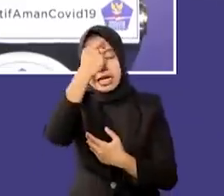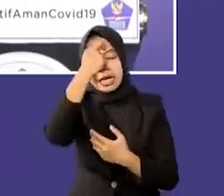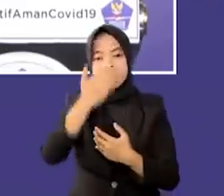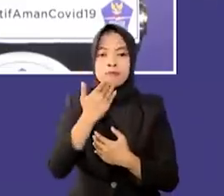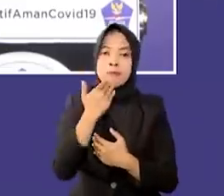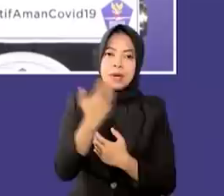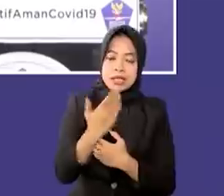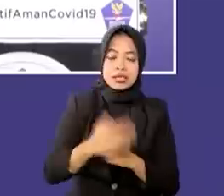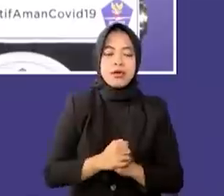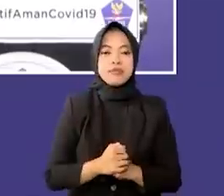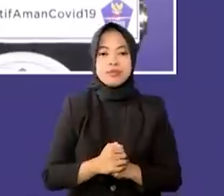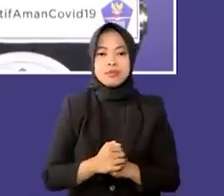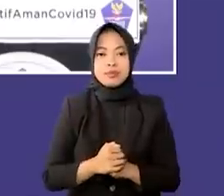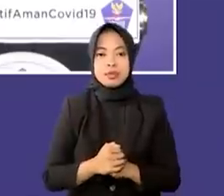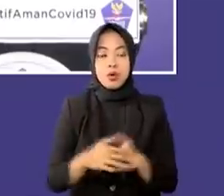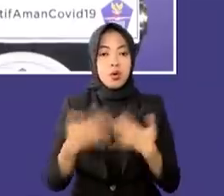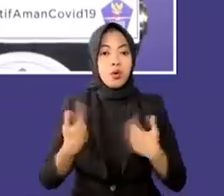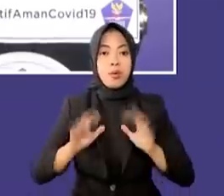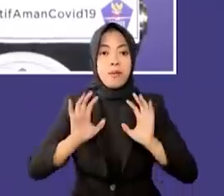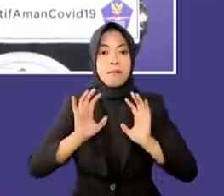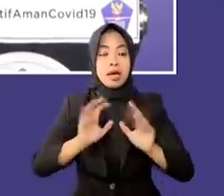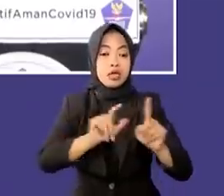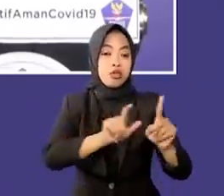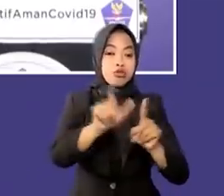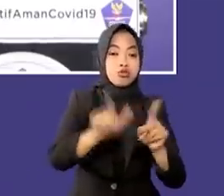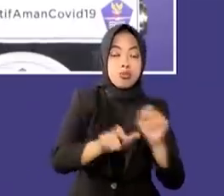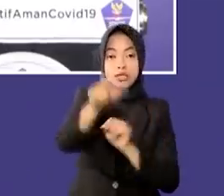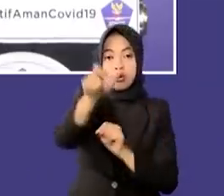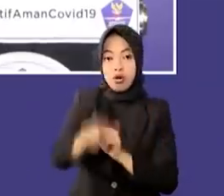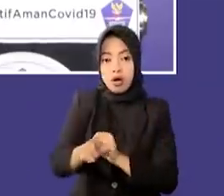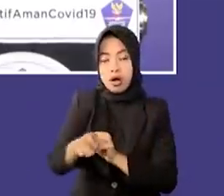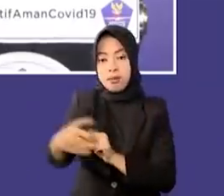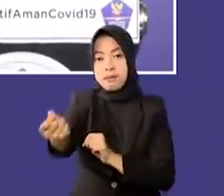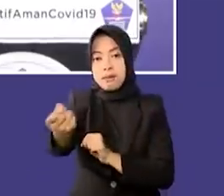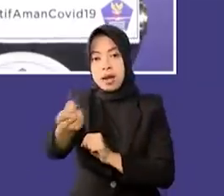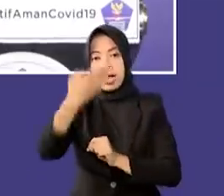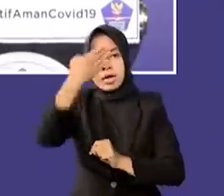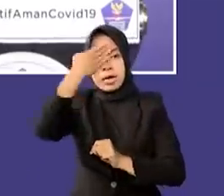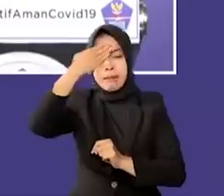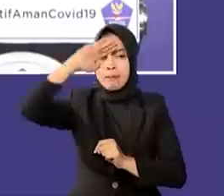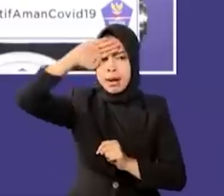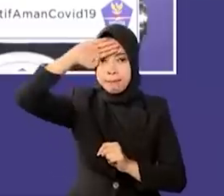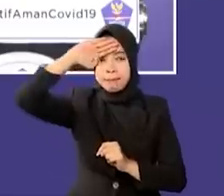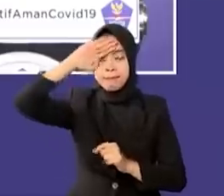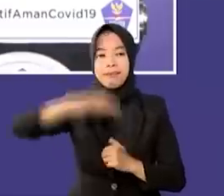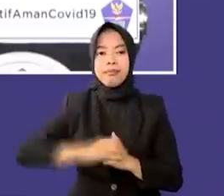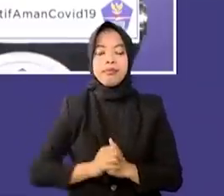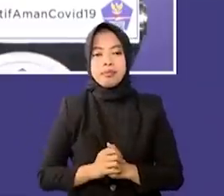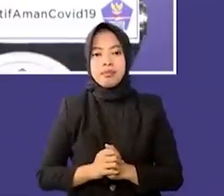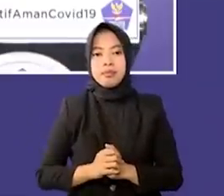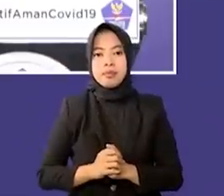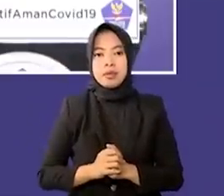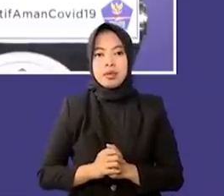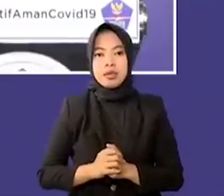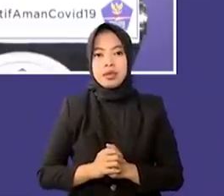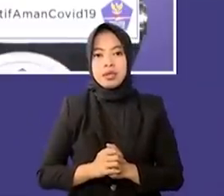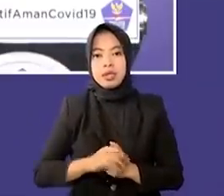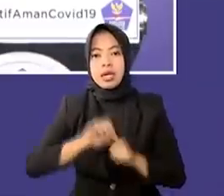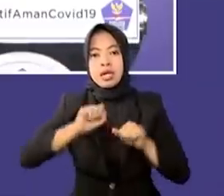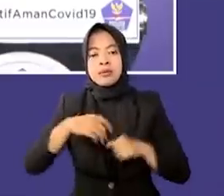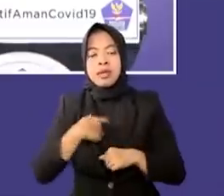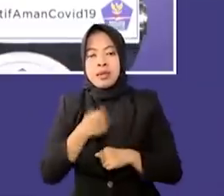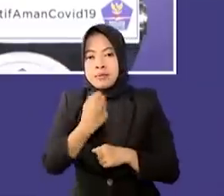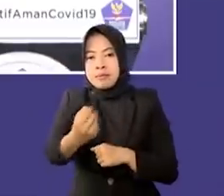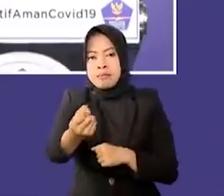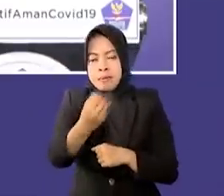ringan di antaranya yang paling banyak dari 17 orang ini adalah demam dan beberapa diantaranya mengeluh di